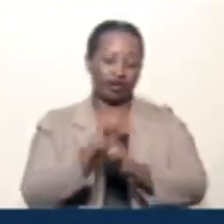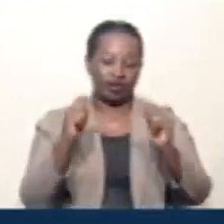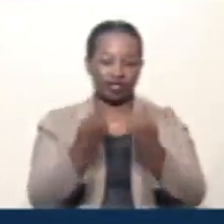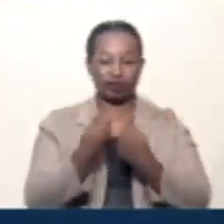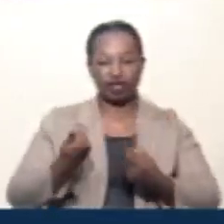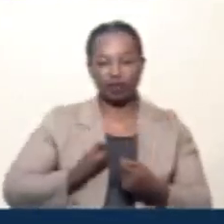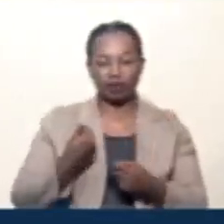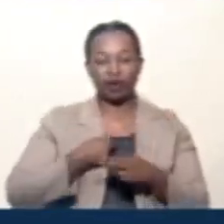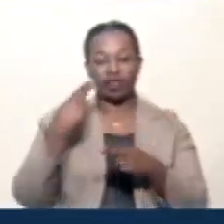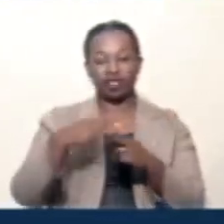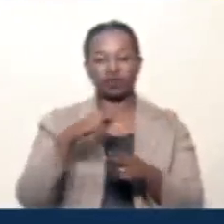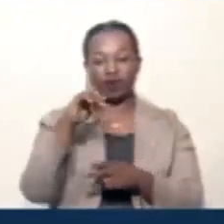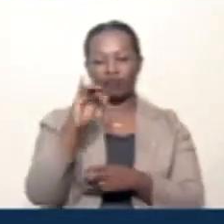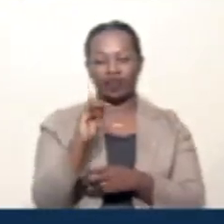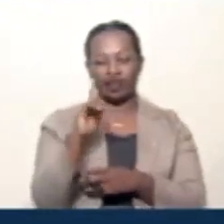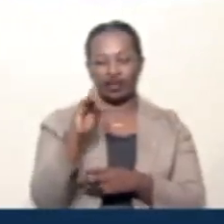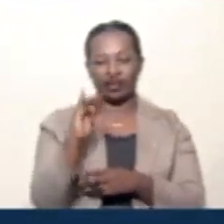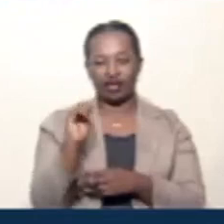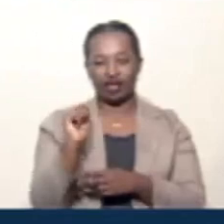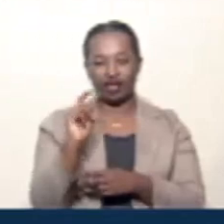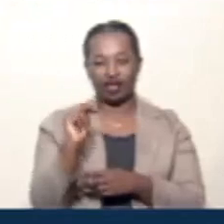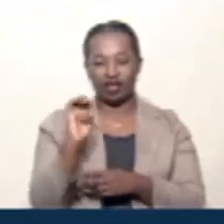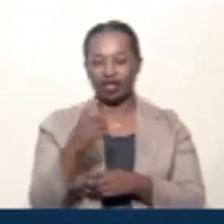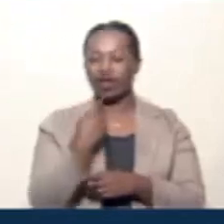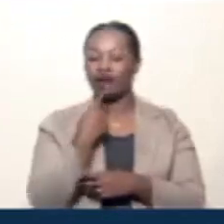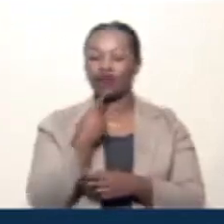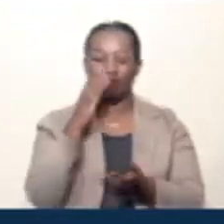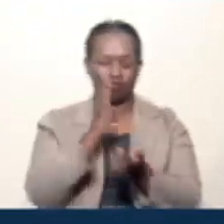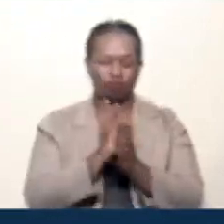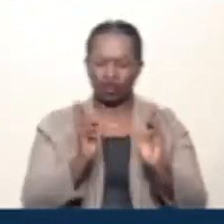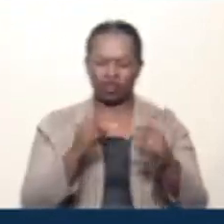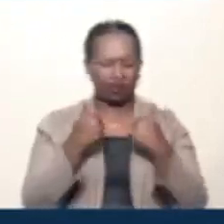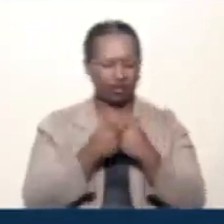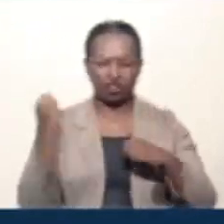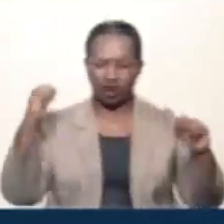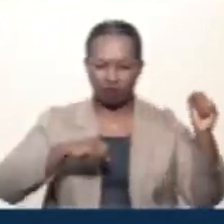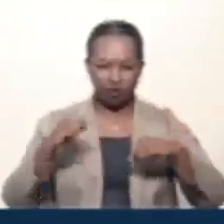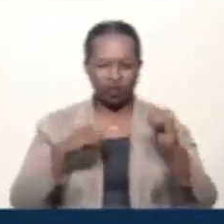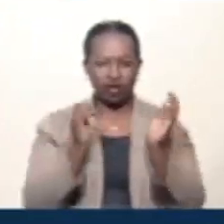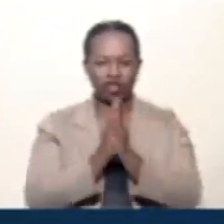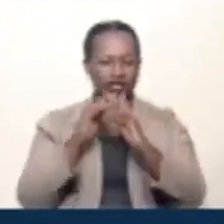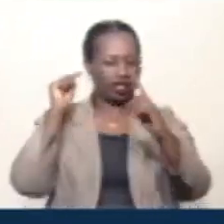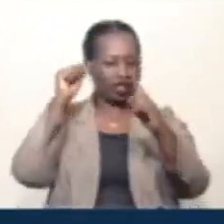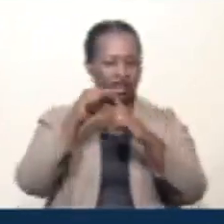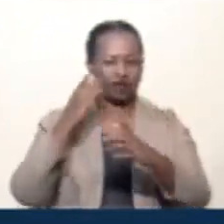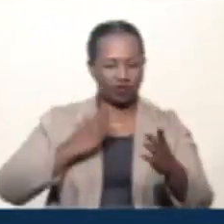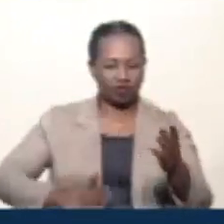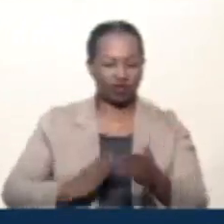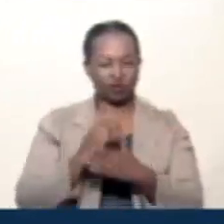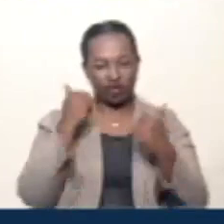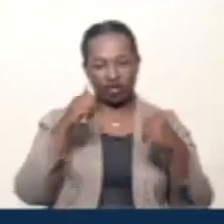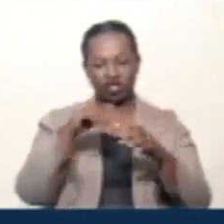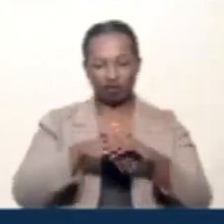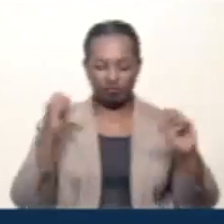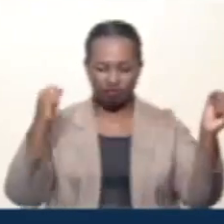y'igihugu yitwa mukobwa na we Lilian avuga ko mu byukuri biteguye neza aya marushanwa kandi ko intego ari ukwitwara neza muri aya marushanwa